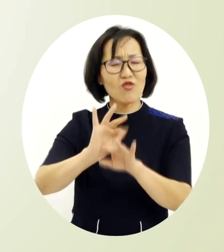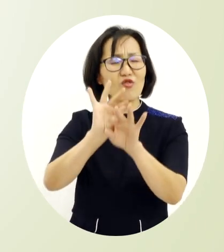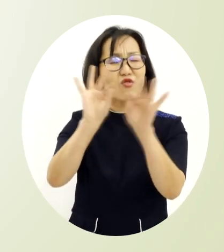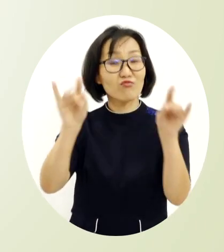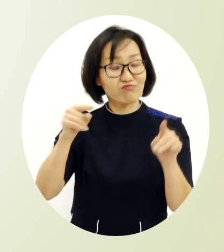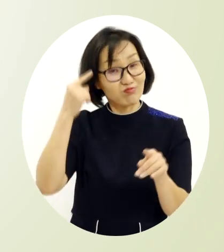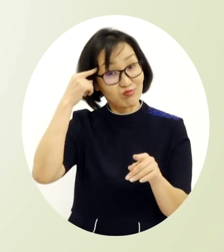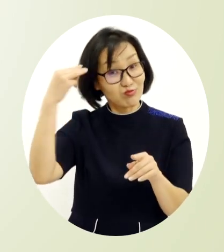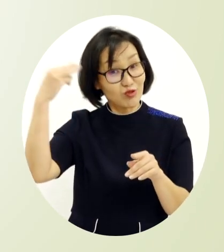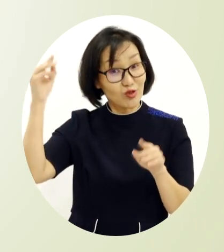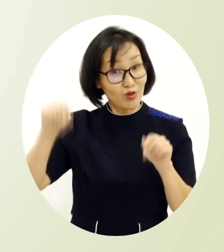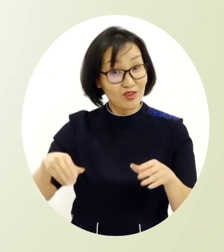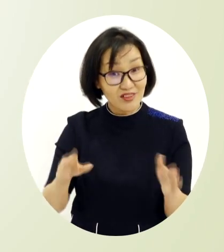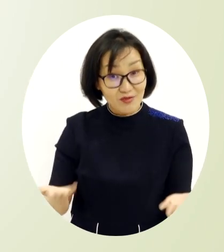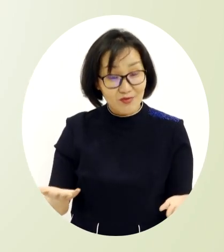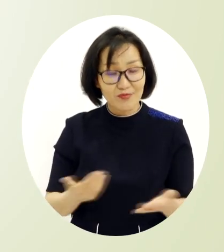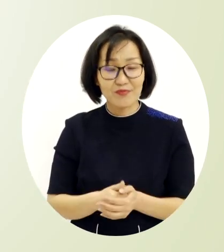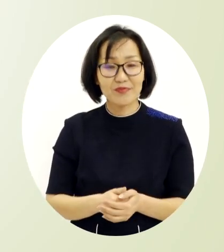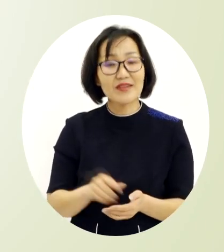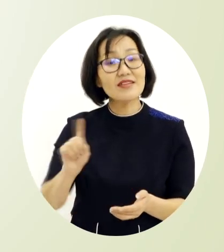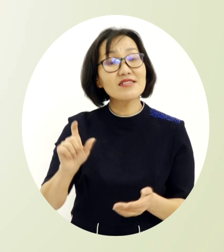За тэгвэл